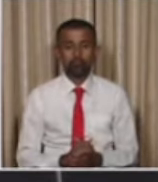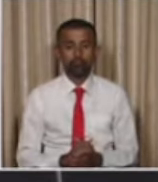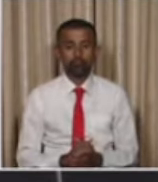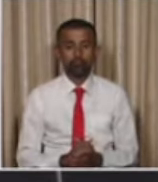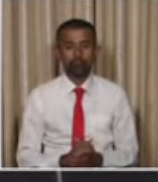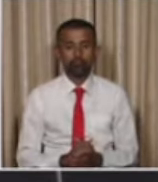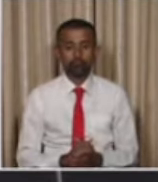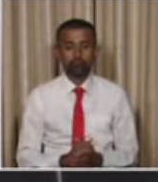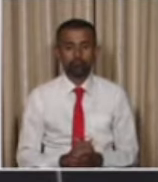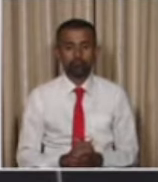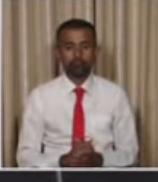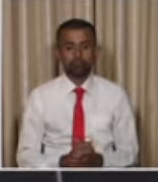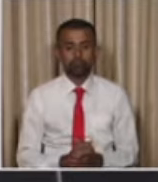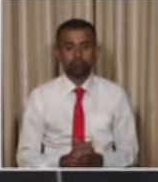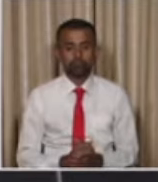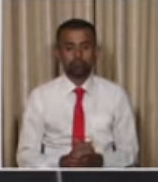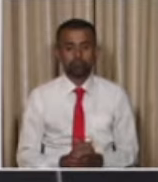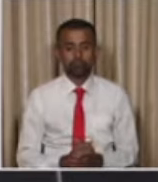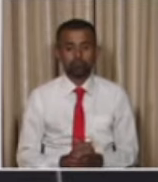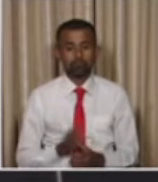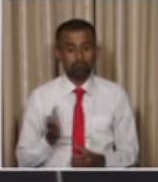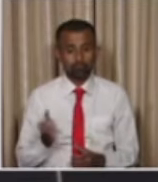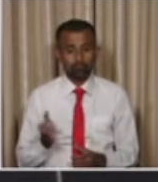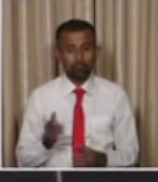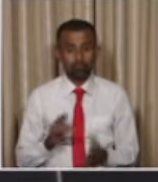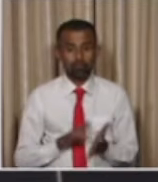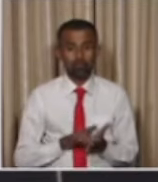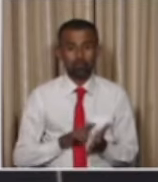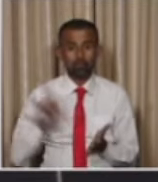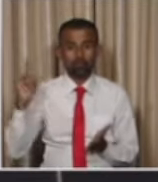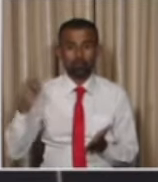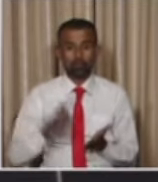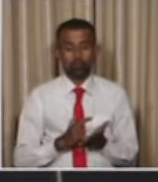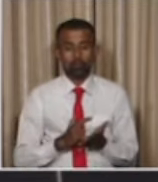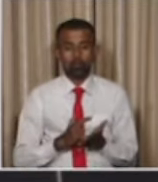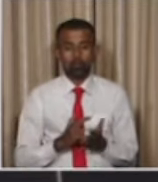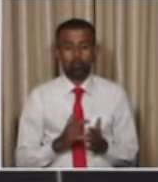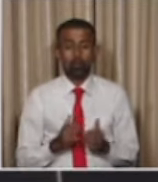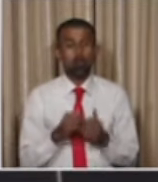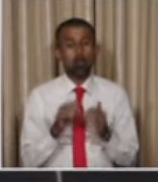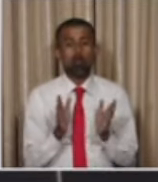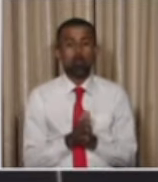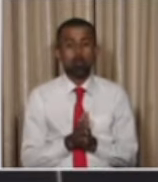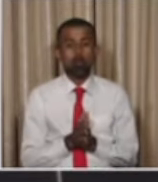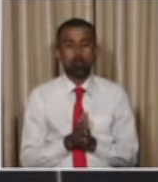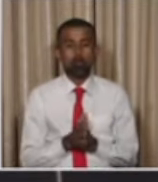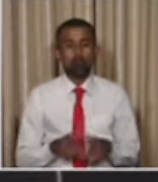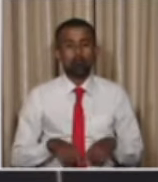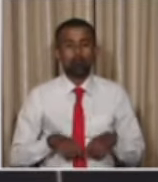expenditure of the whole department of immigration and immigration total recurrent expenditure ඒකවිලා